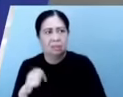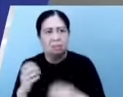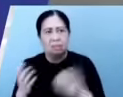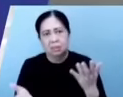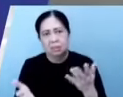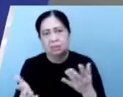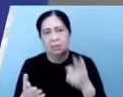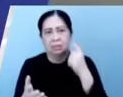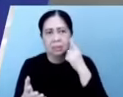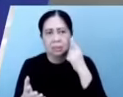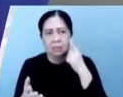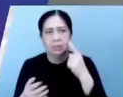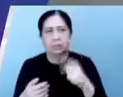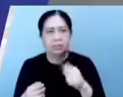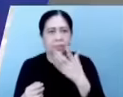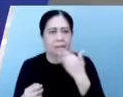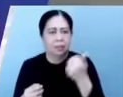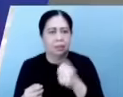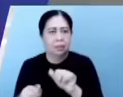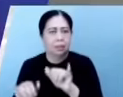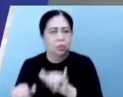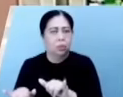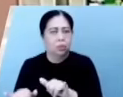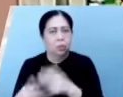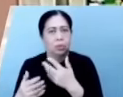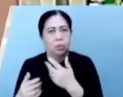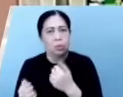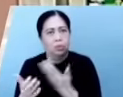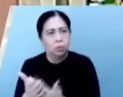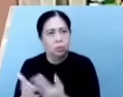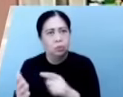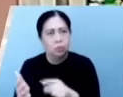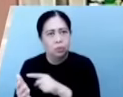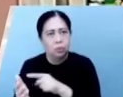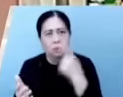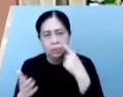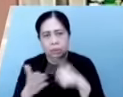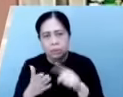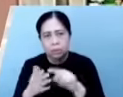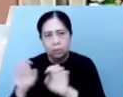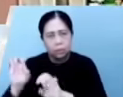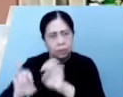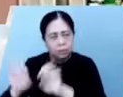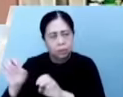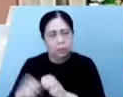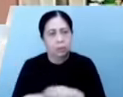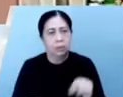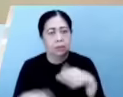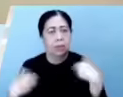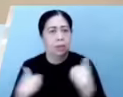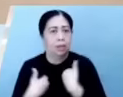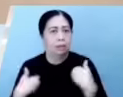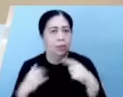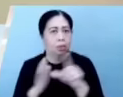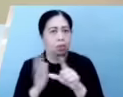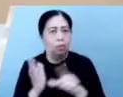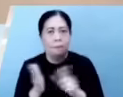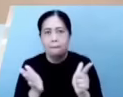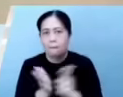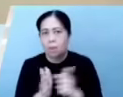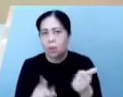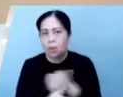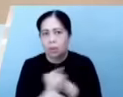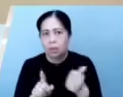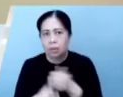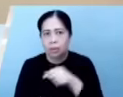to, ikulong para hanapon si Maysaderi. Ayon sa Animal Welfare Act, bawal ang pag-abuso at pagmamaltrato